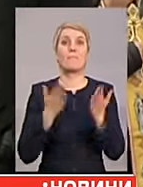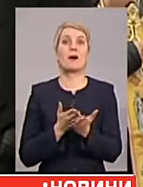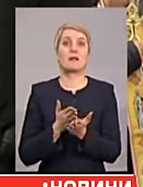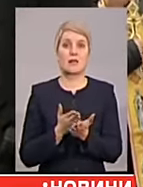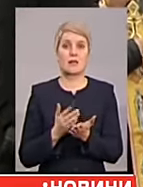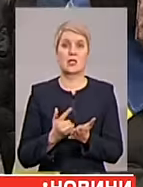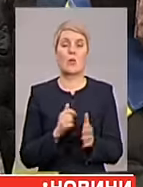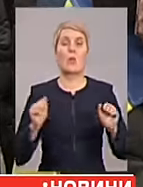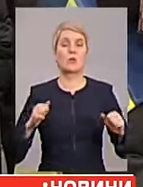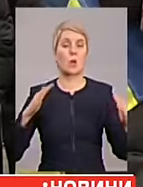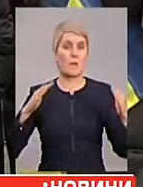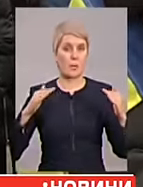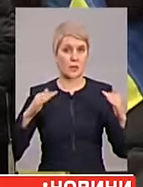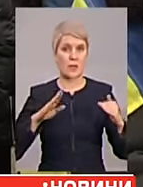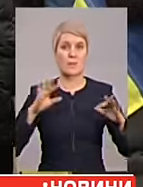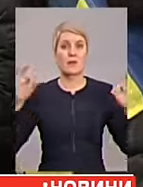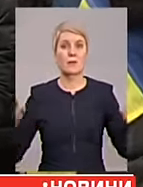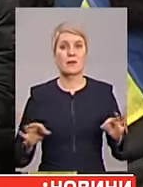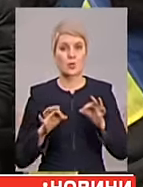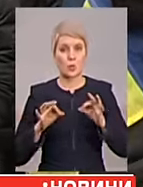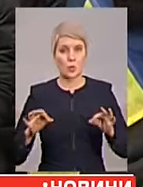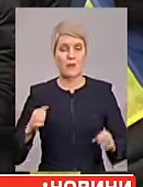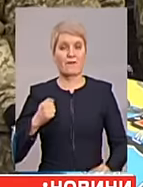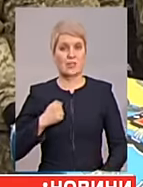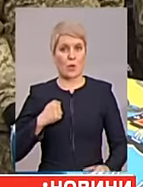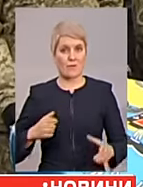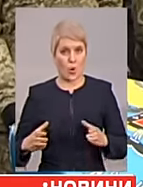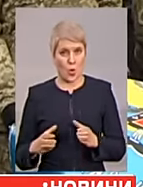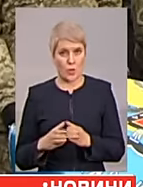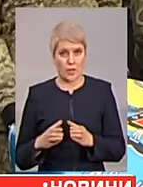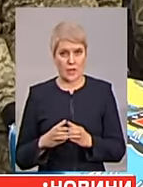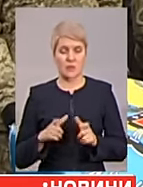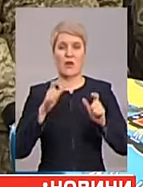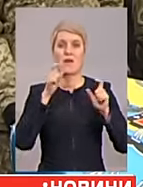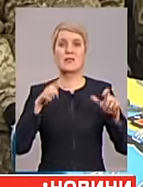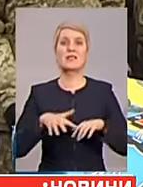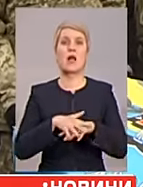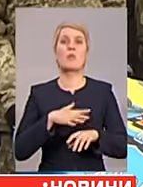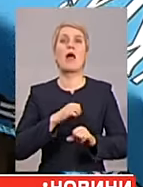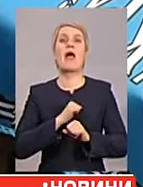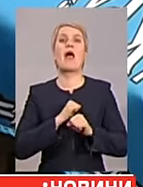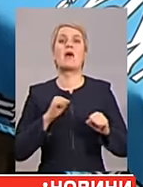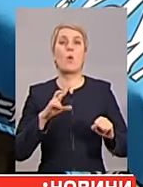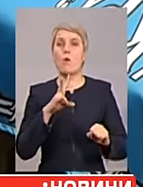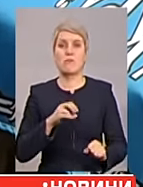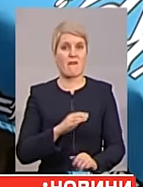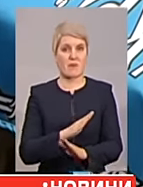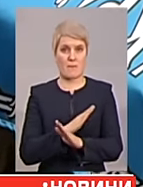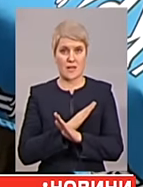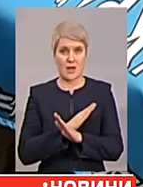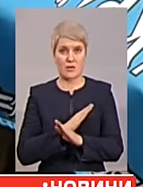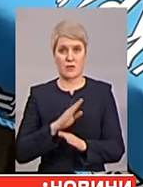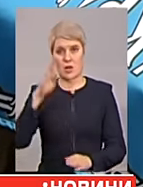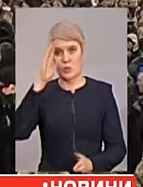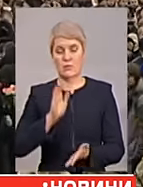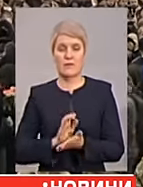попрощатися А потім під гру військового оркестру під вигуки натовпу Герої не вмирають хлопців везуть додому трьох на черкащину двох